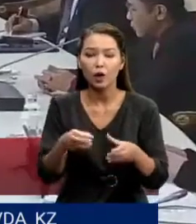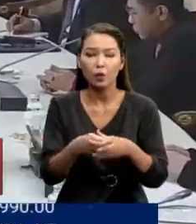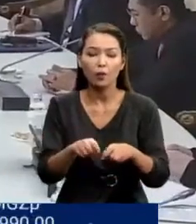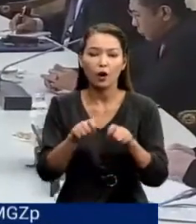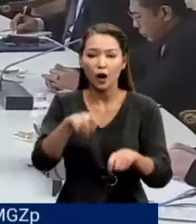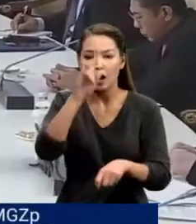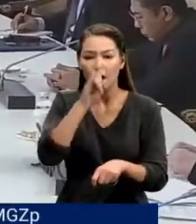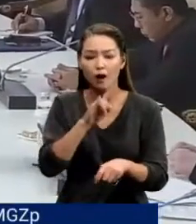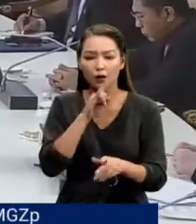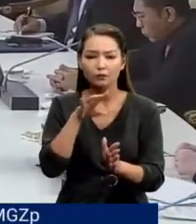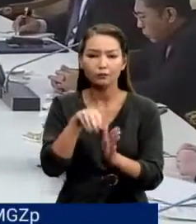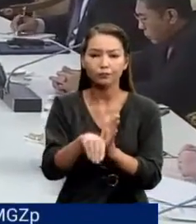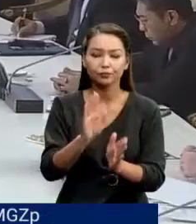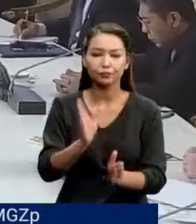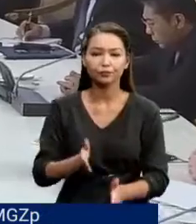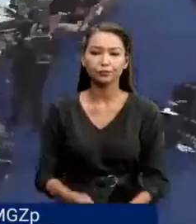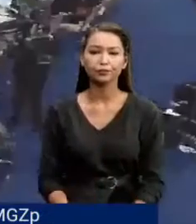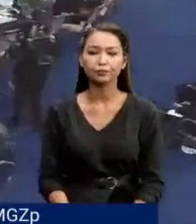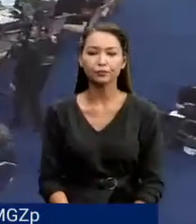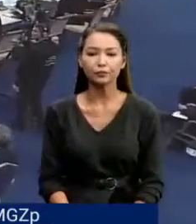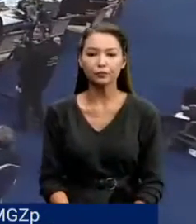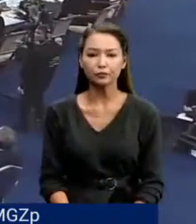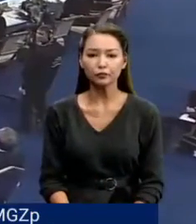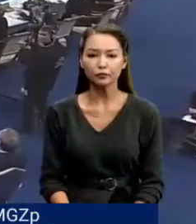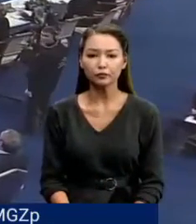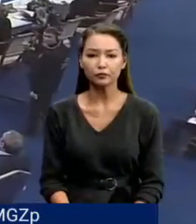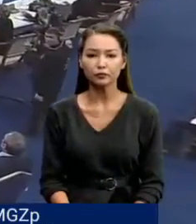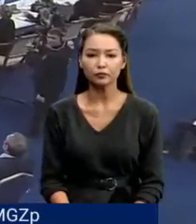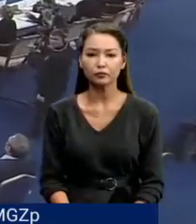ететін Қазақстанға да қалайды. Маржан Жұмабай, Ерлан Сарманов, Атамекен Бизнес.